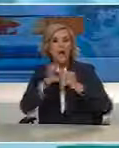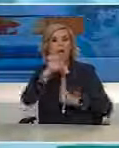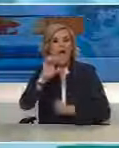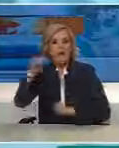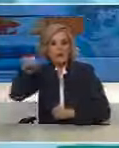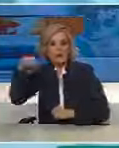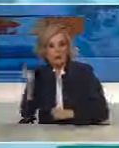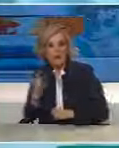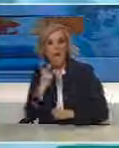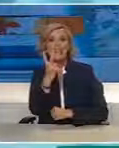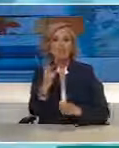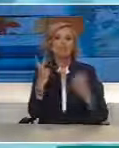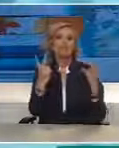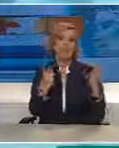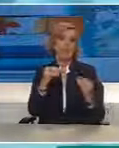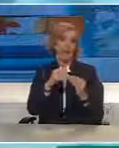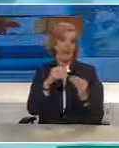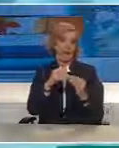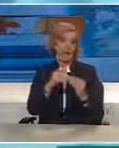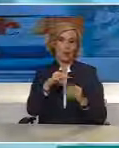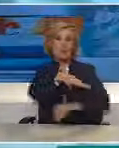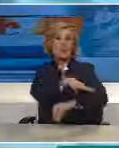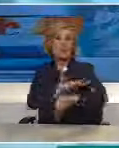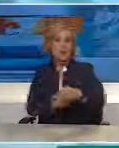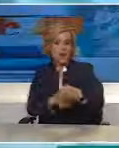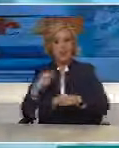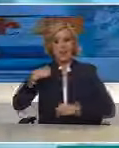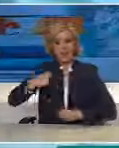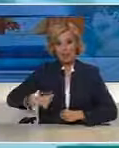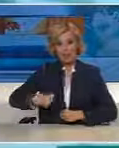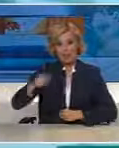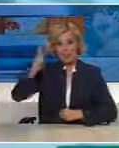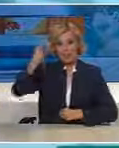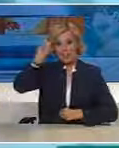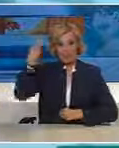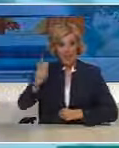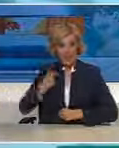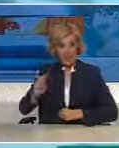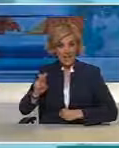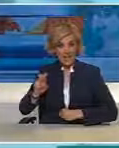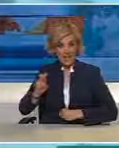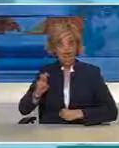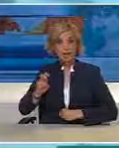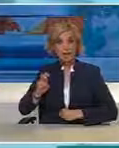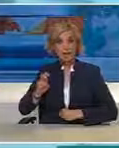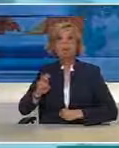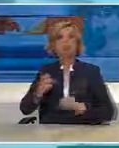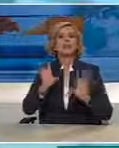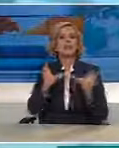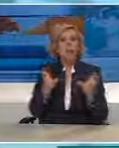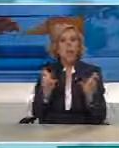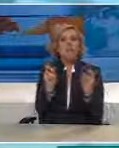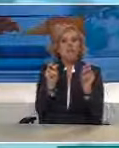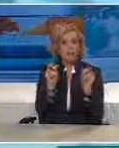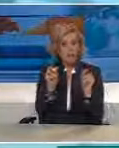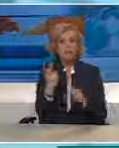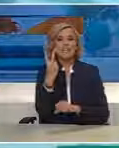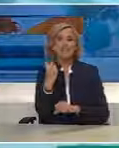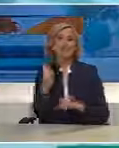Απριλίου. Οι συνταξιούχοι του ΝΑΤ, του Δημοσίου, της ΔΕΗ και του ΕΤΑΠ, των μέσων μαζικής ενημέρωσης, 29